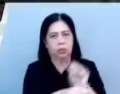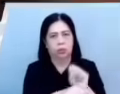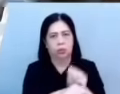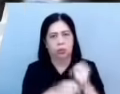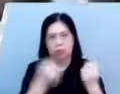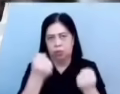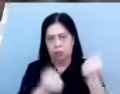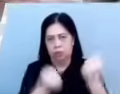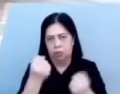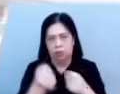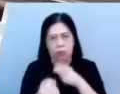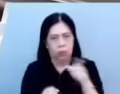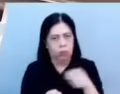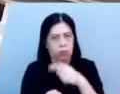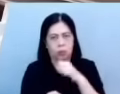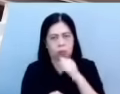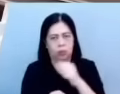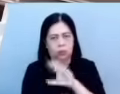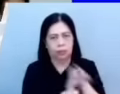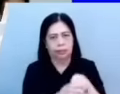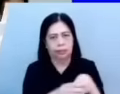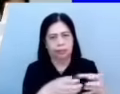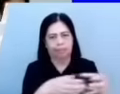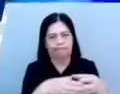hindi consolidated.